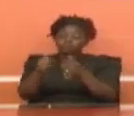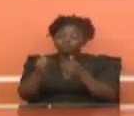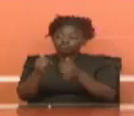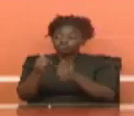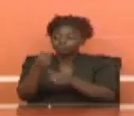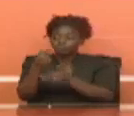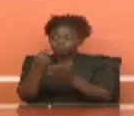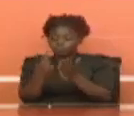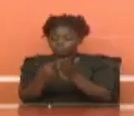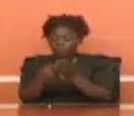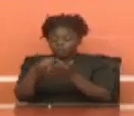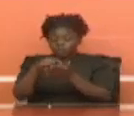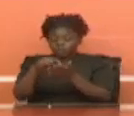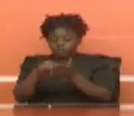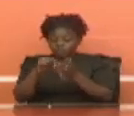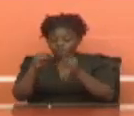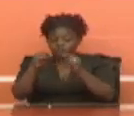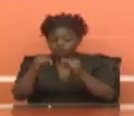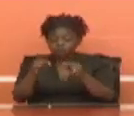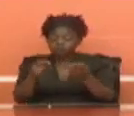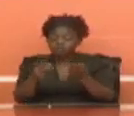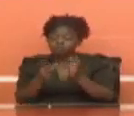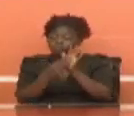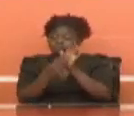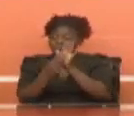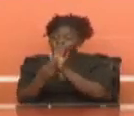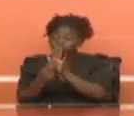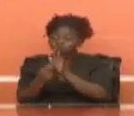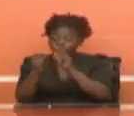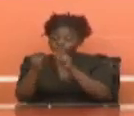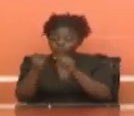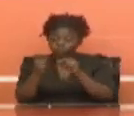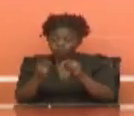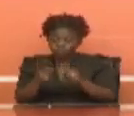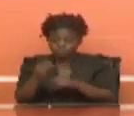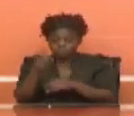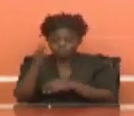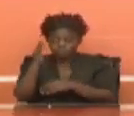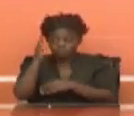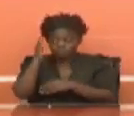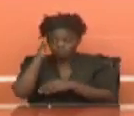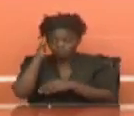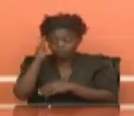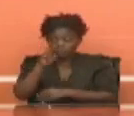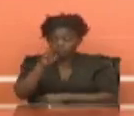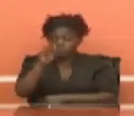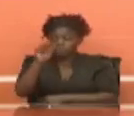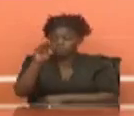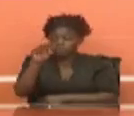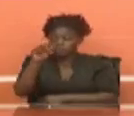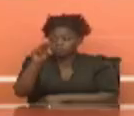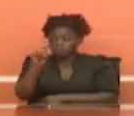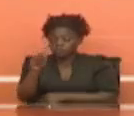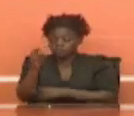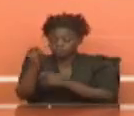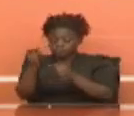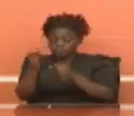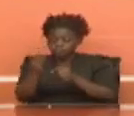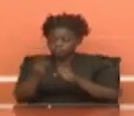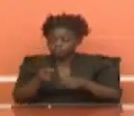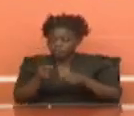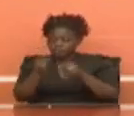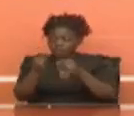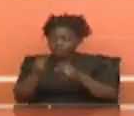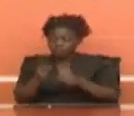bbalaza ey'ensigo, olunaku olwaleero katukulage ennima eyakazibwako nga urban farming. Ensigo